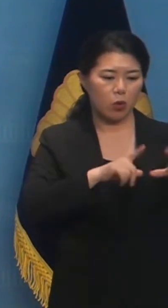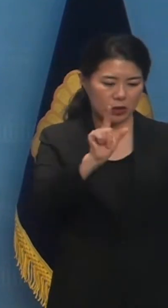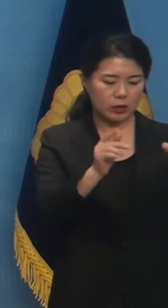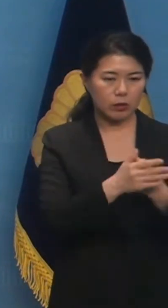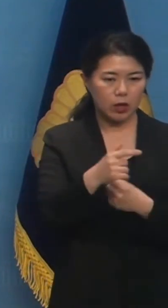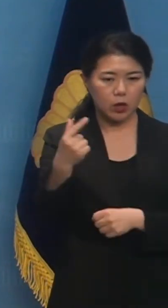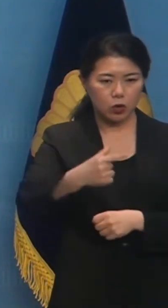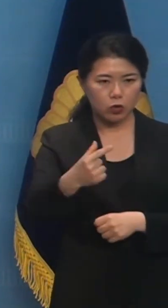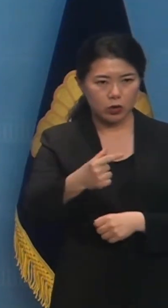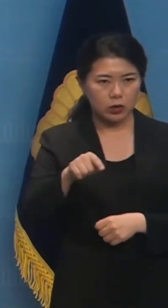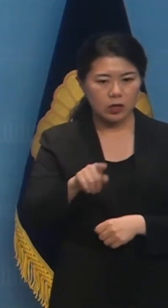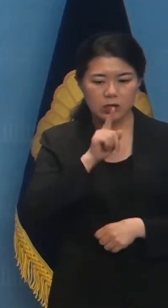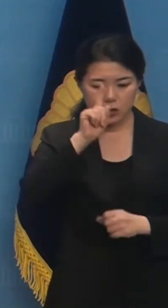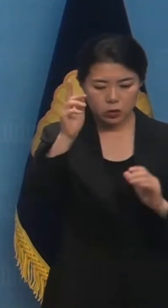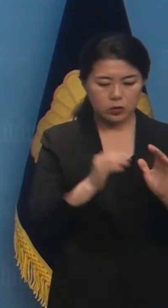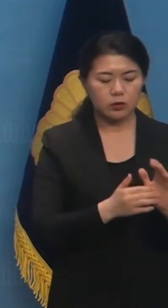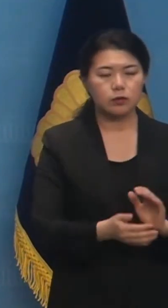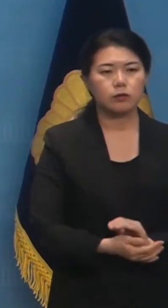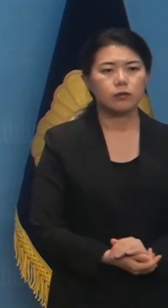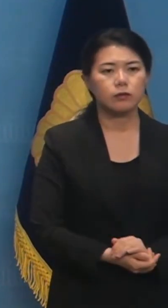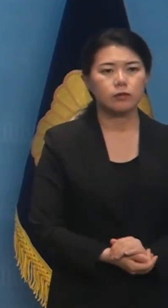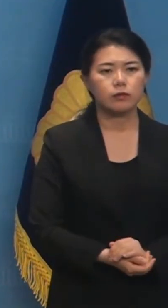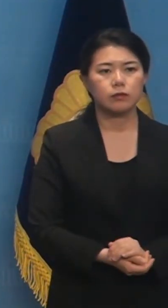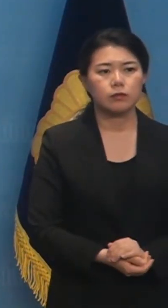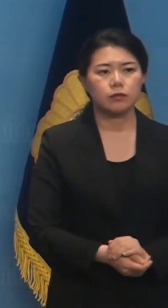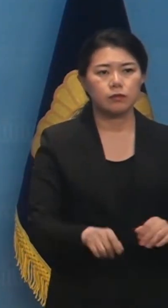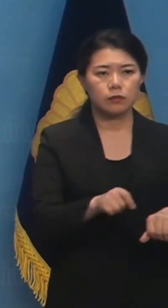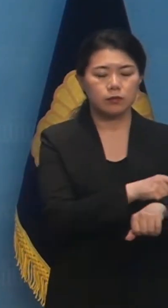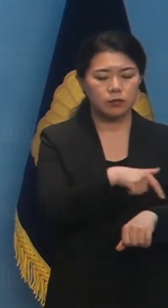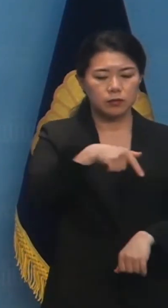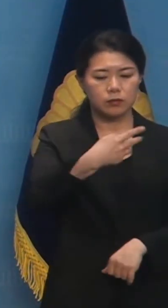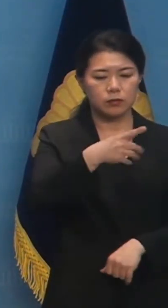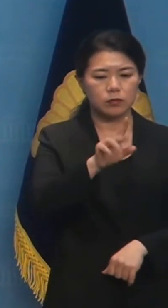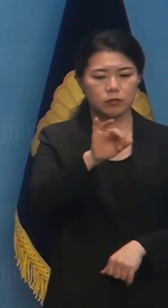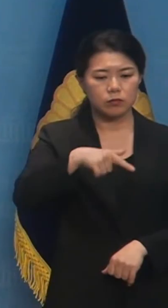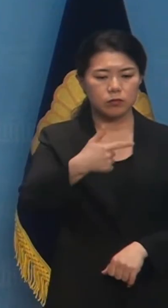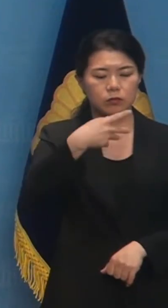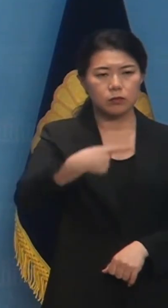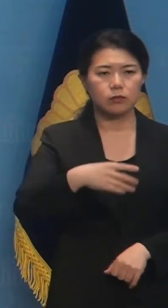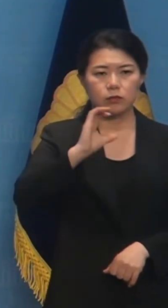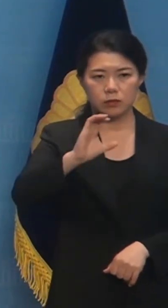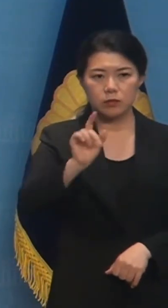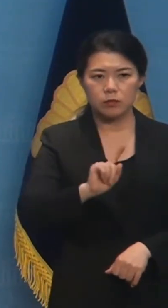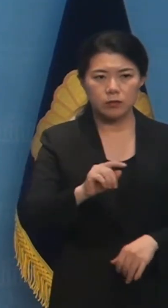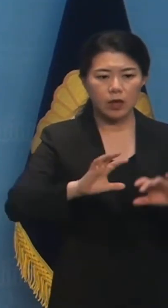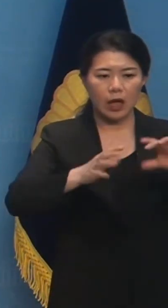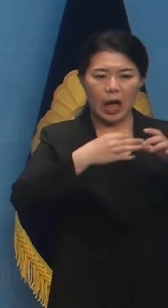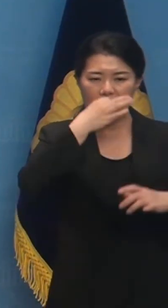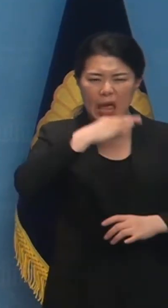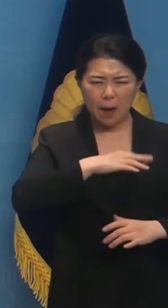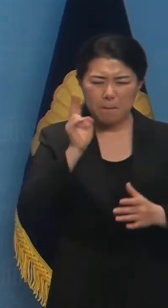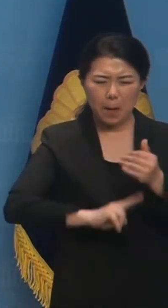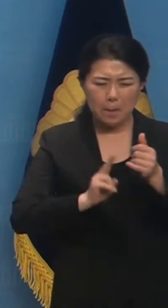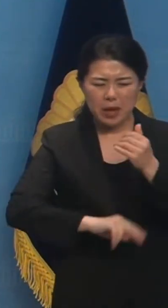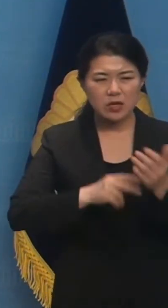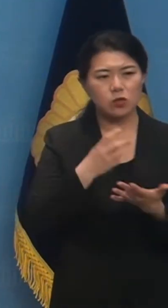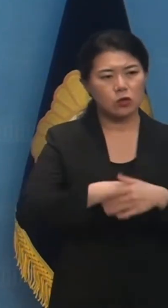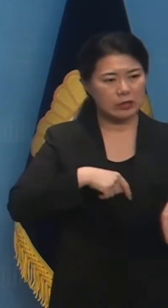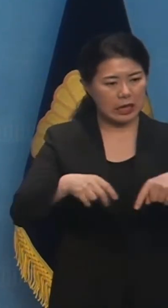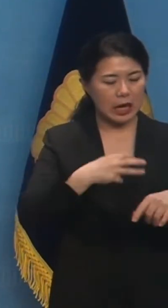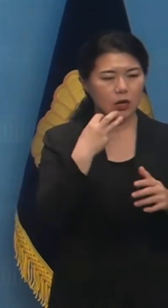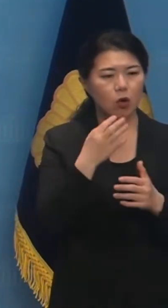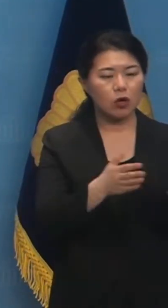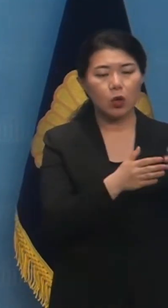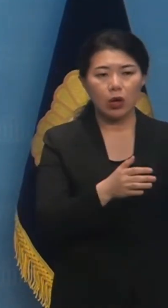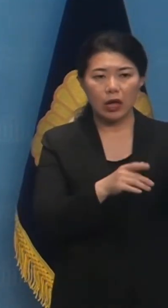혐의로 구글 측에 신고 조치하였습니다. 특히 그라운드 C 채널 영상은 나라의 이익을 팔아넘기는 정책,